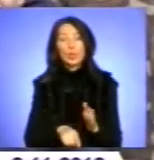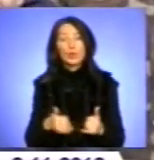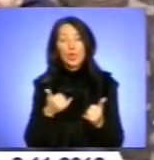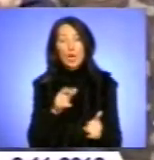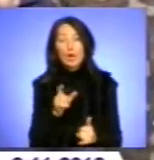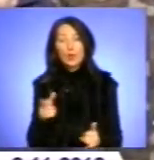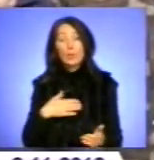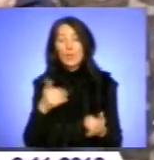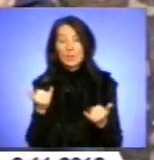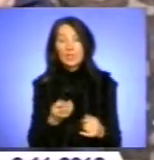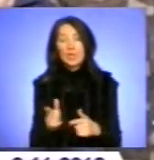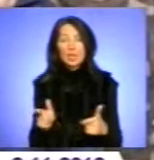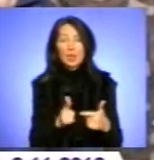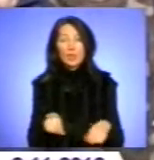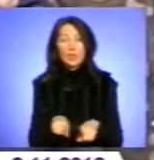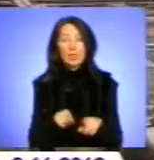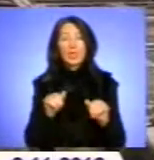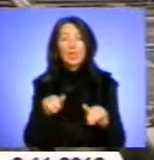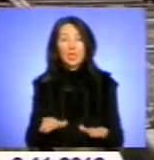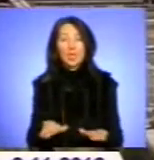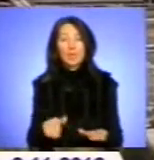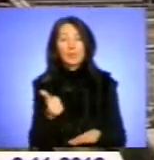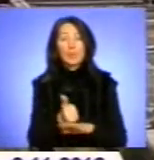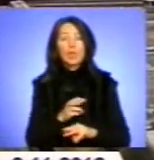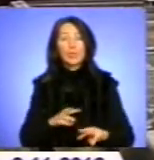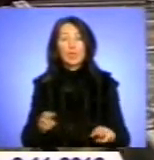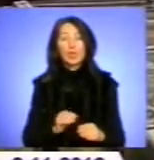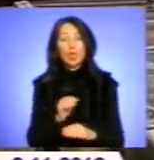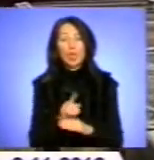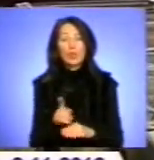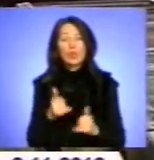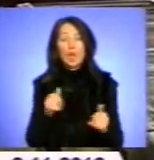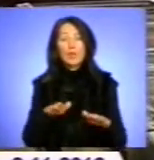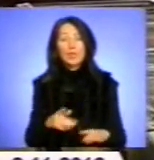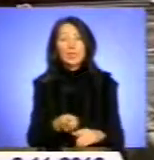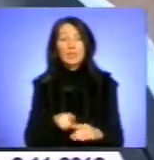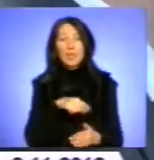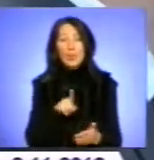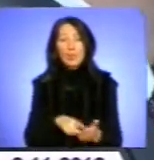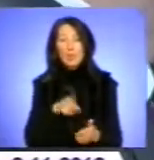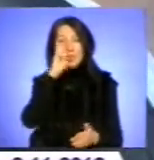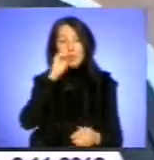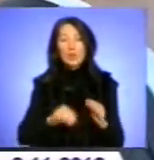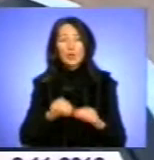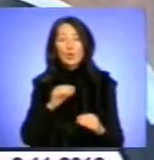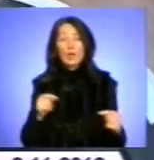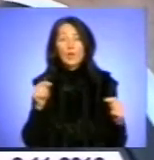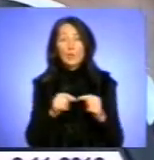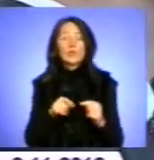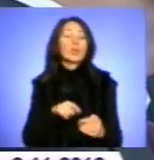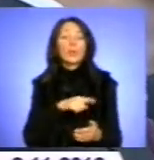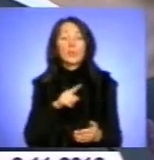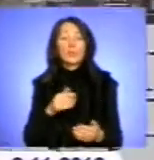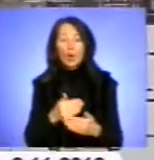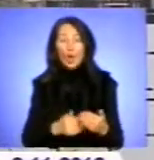зараз готуємо такі рішення. Прем'єр-міністр додав, що для вирішення цих питань держава розробляє відповідні програми і надалі планує зробити їх